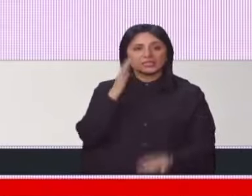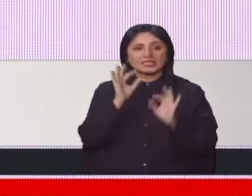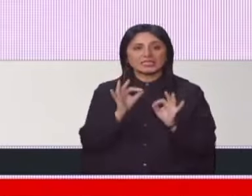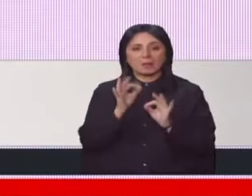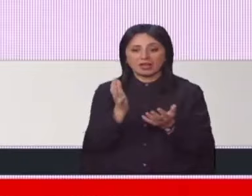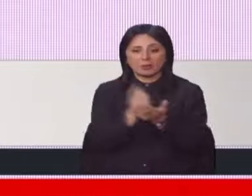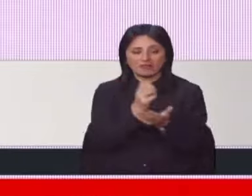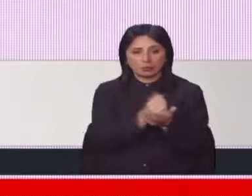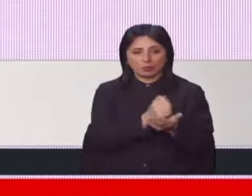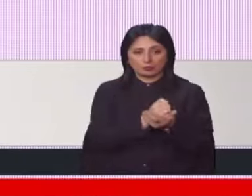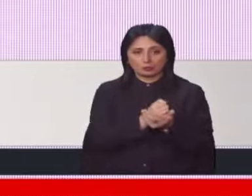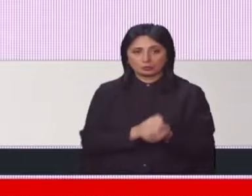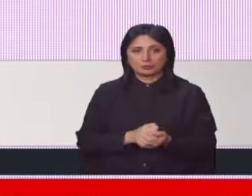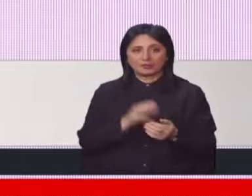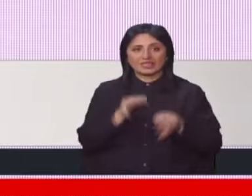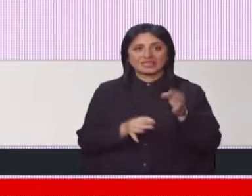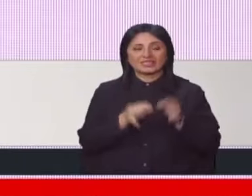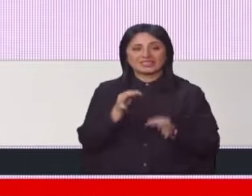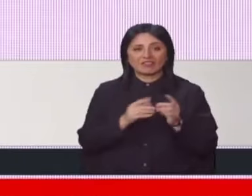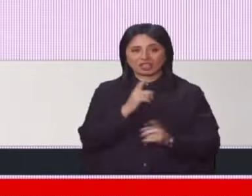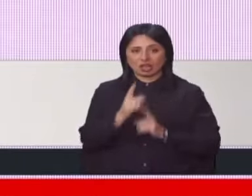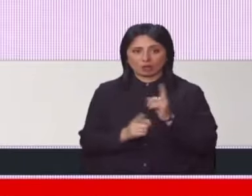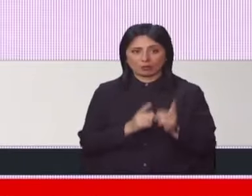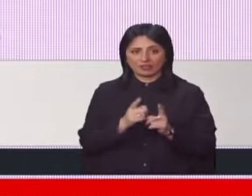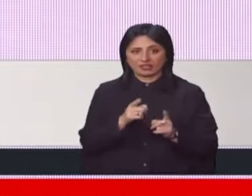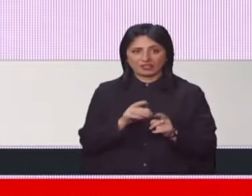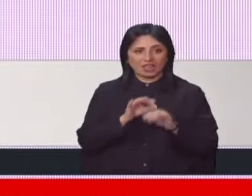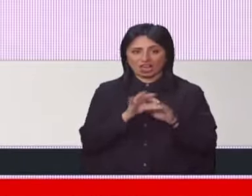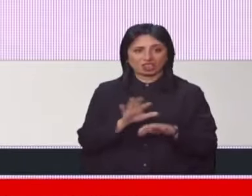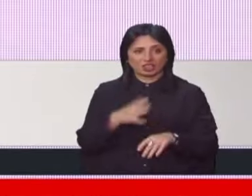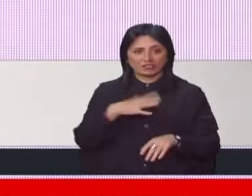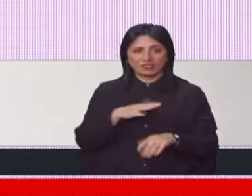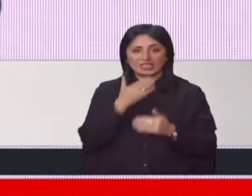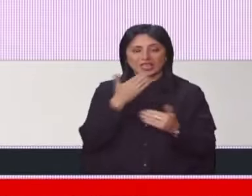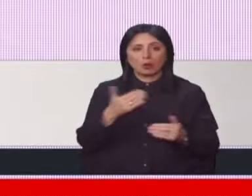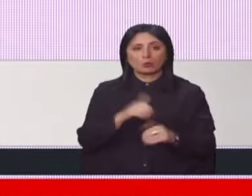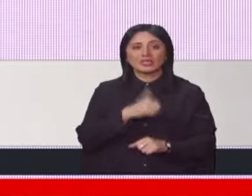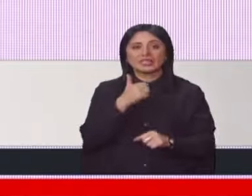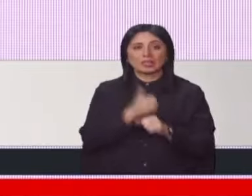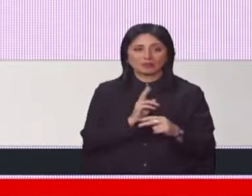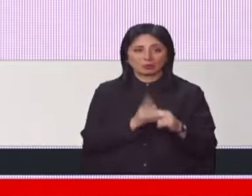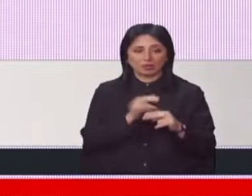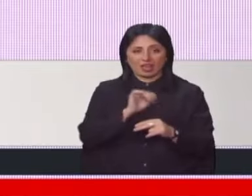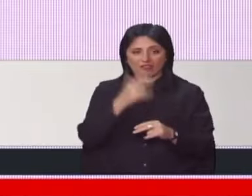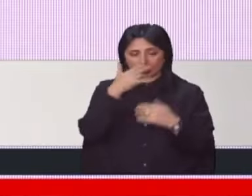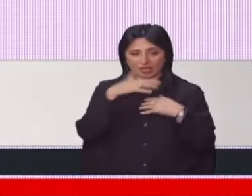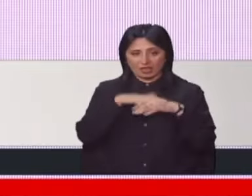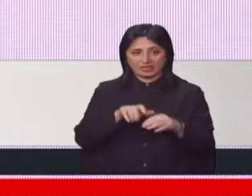სამართლიანობა ვიპოვოთ და სასამართლო რეფორმა რომელიც არა დაარჩატა და ჩვენ ქვეყანაში საბოლოო ჯამში თავარი დაბრკოლება